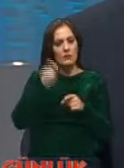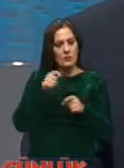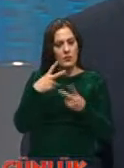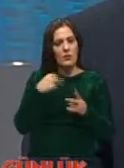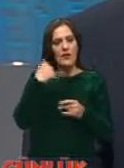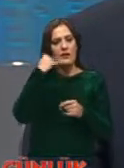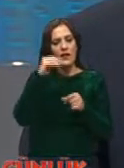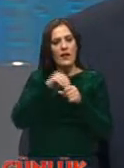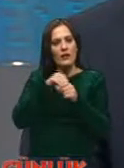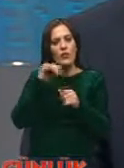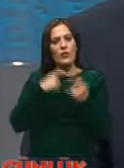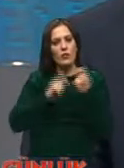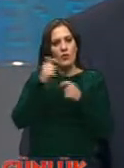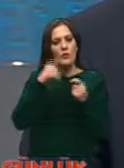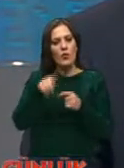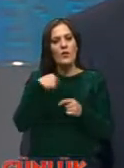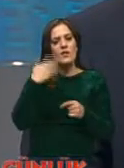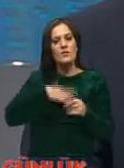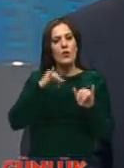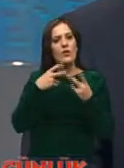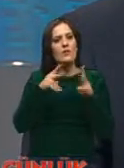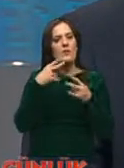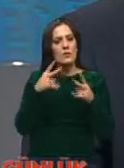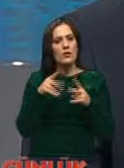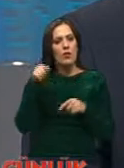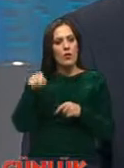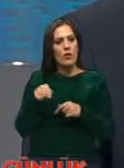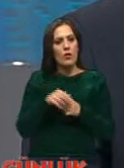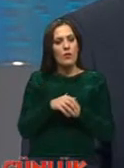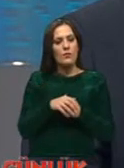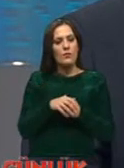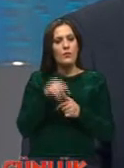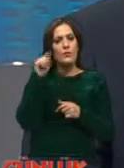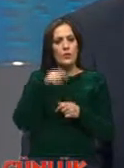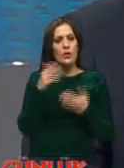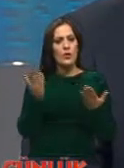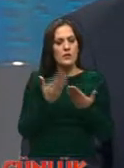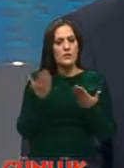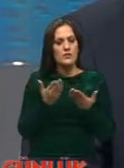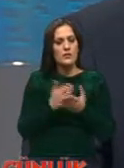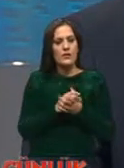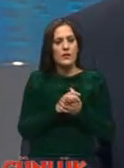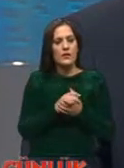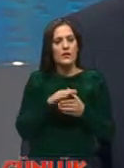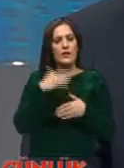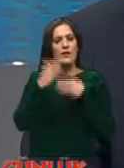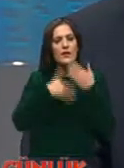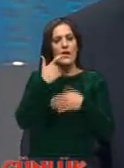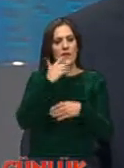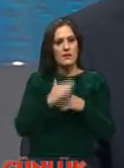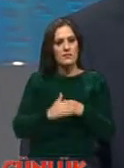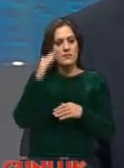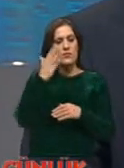kullanabiliyorlar. Evet. Telefonları istediği oyunu açabiliyor. Bu aslında ilerleyen